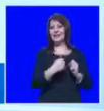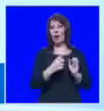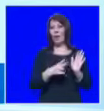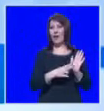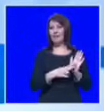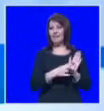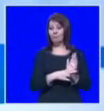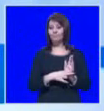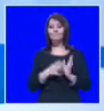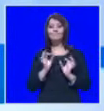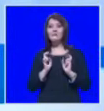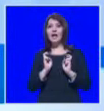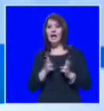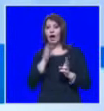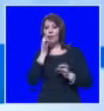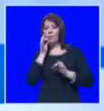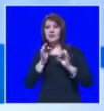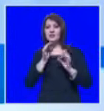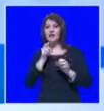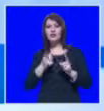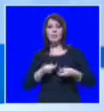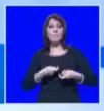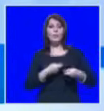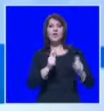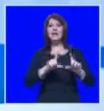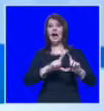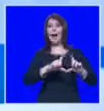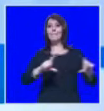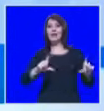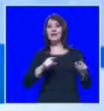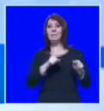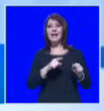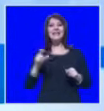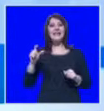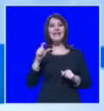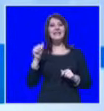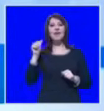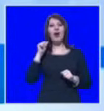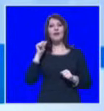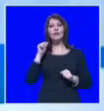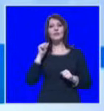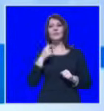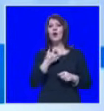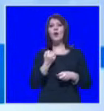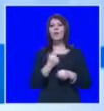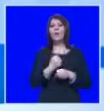Добре, как обяснявате това, че продавате апартамента си именно на Станислава Арнаудова, която се занимава